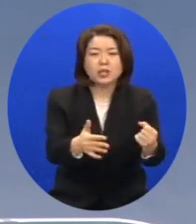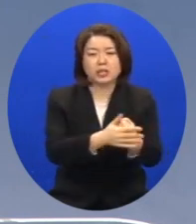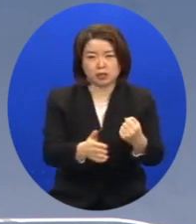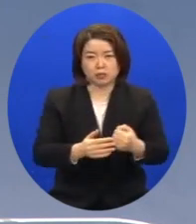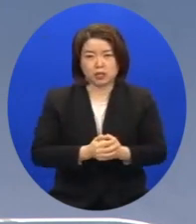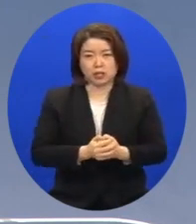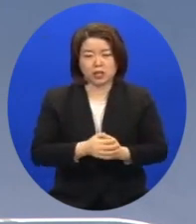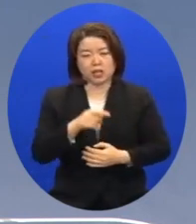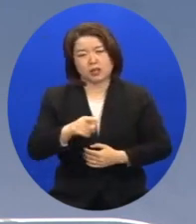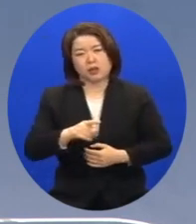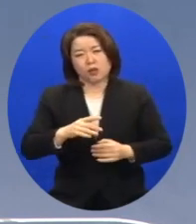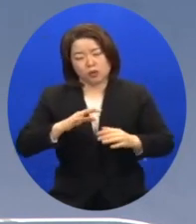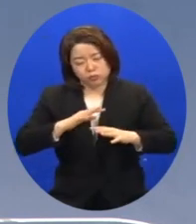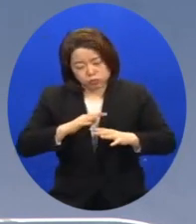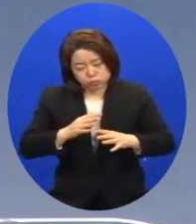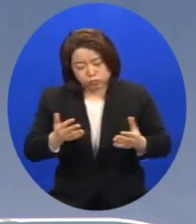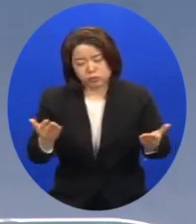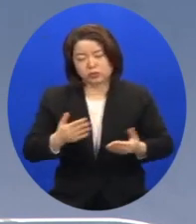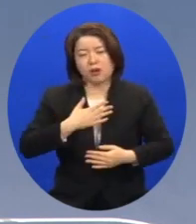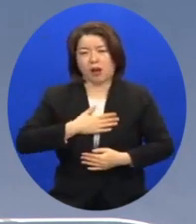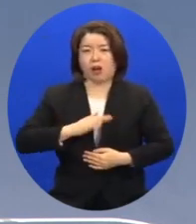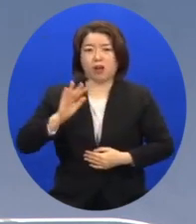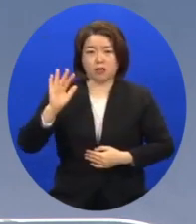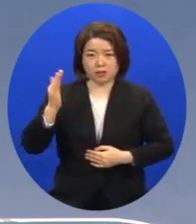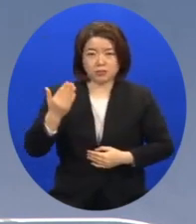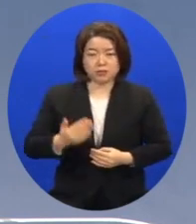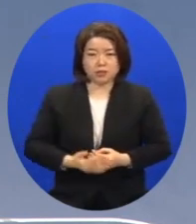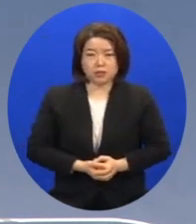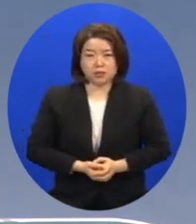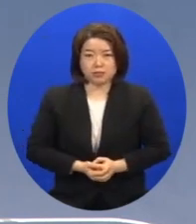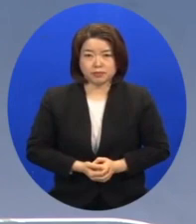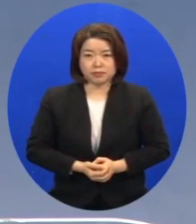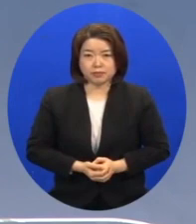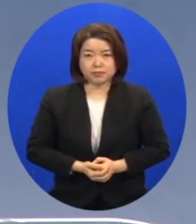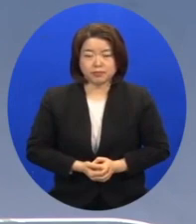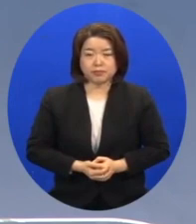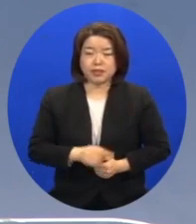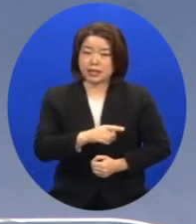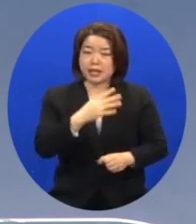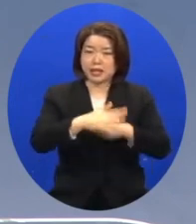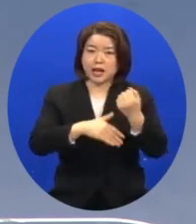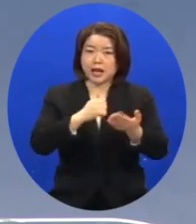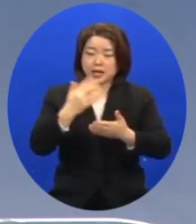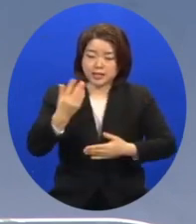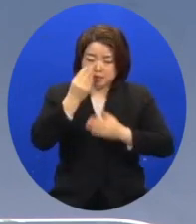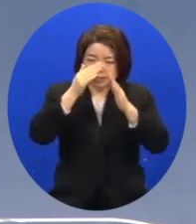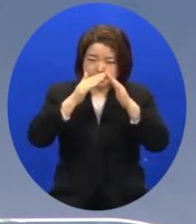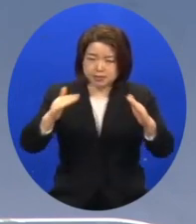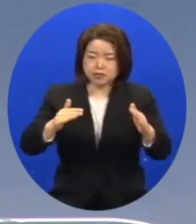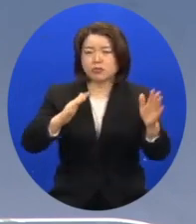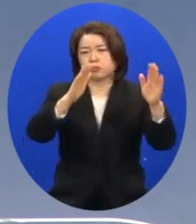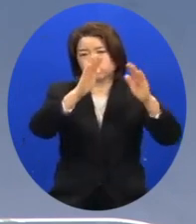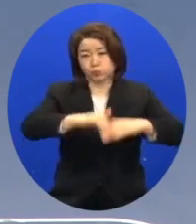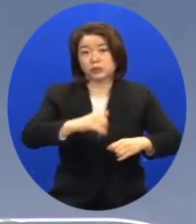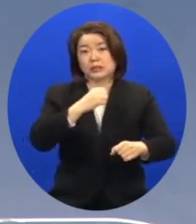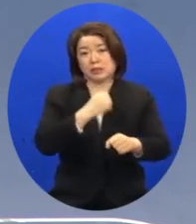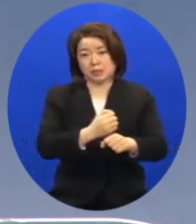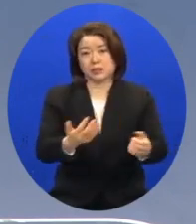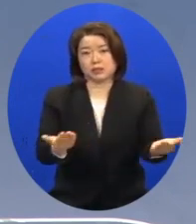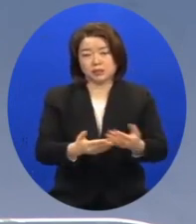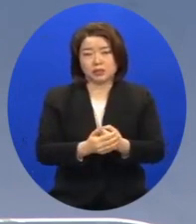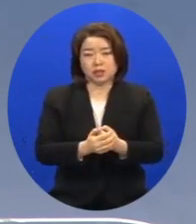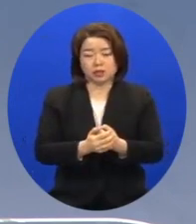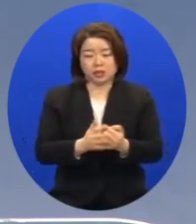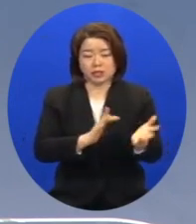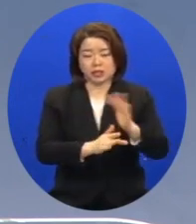얼마나 무서운 것인가를 알아야 합니다 그것은 하나님의 성전을 무너뜨리는 거예요 예수님의 몸을